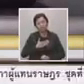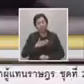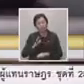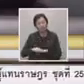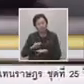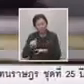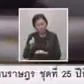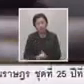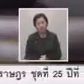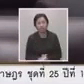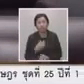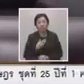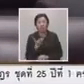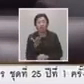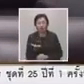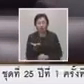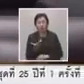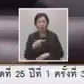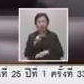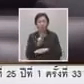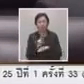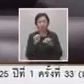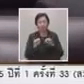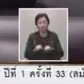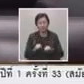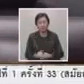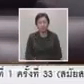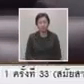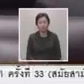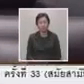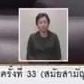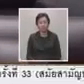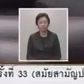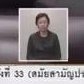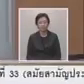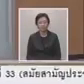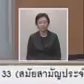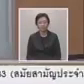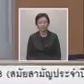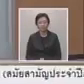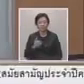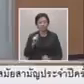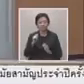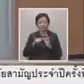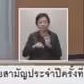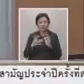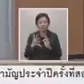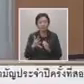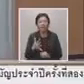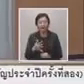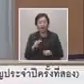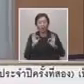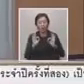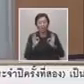ได้นะคะจึงขอให้ท่านประธานช่วยวินิจฉัยด้วยค่ะ เขาไม่เรียกอ้ายก็ใช้ได้ครับ